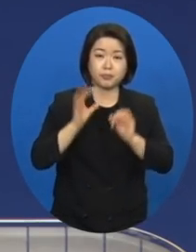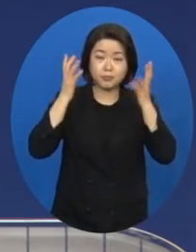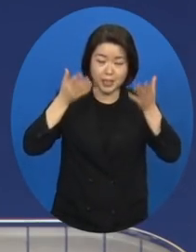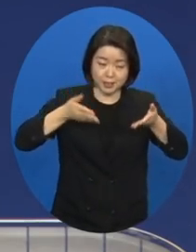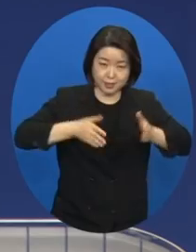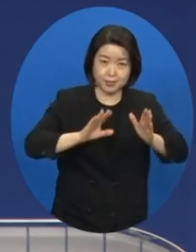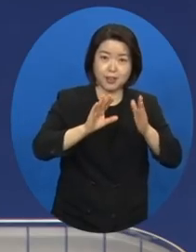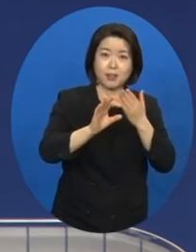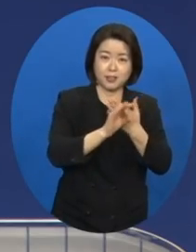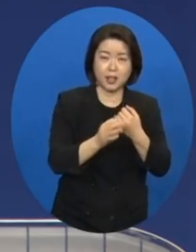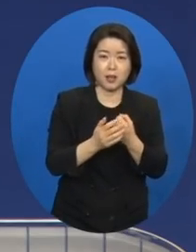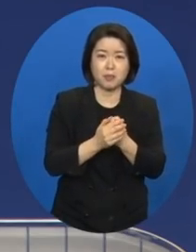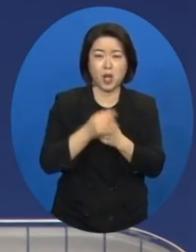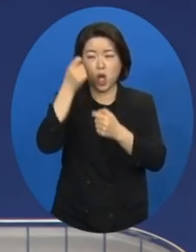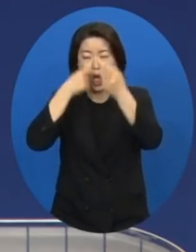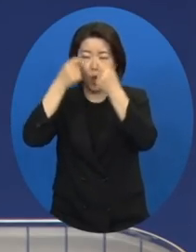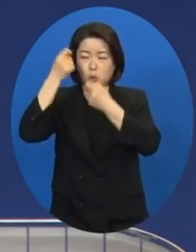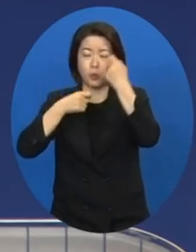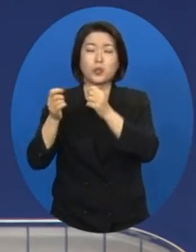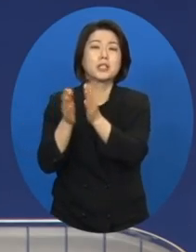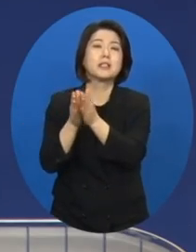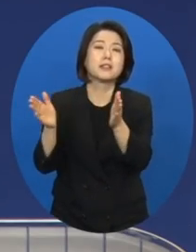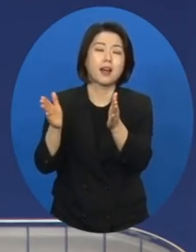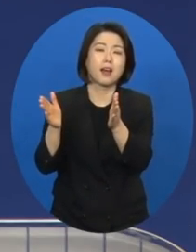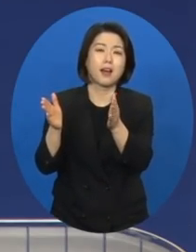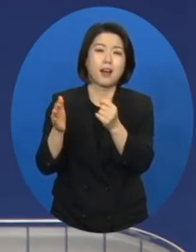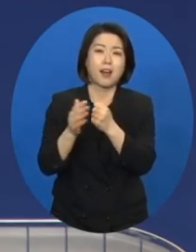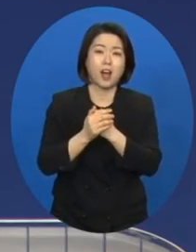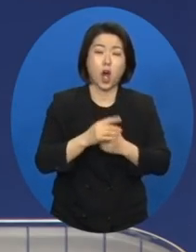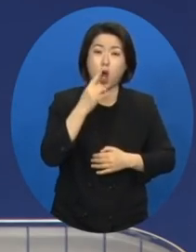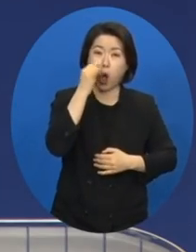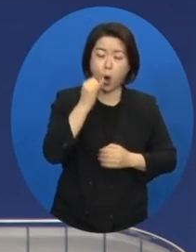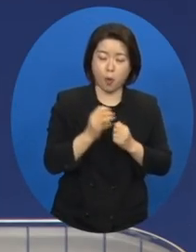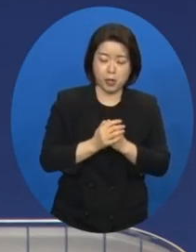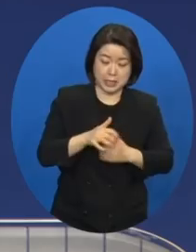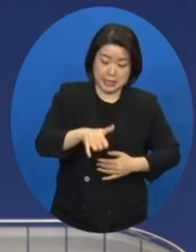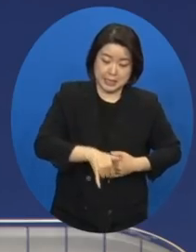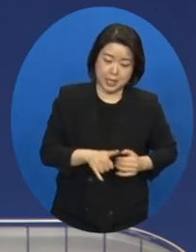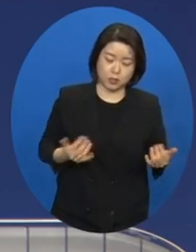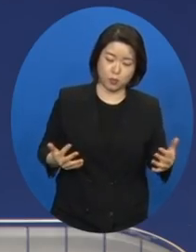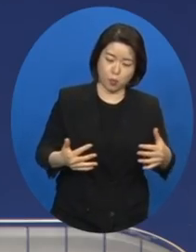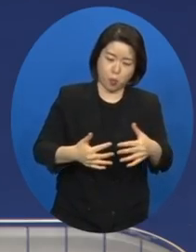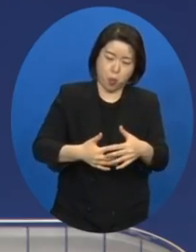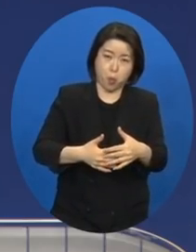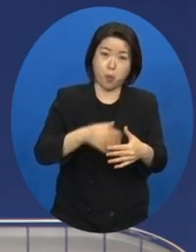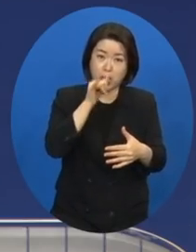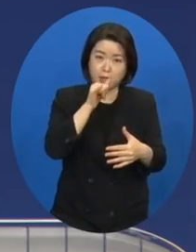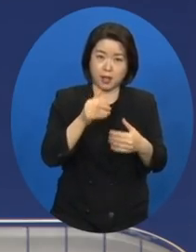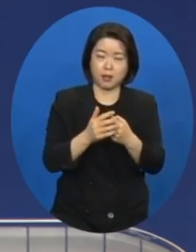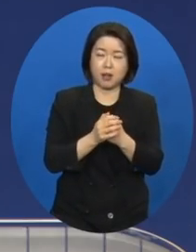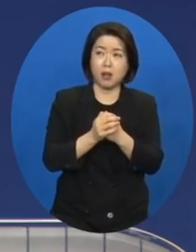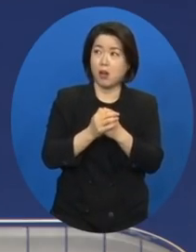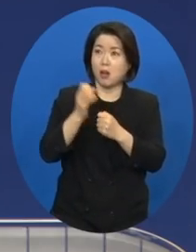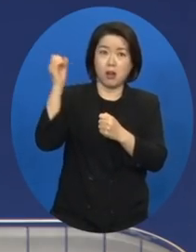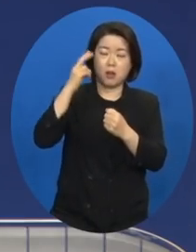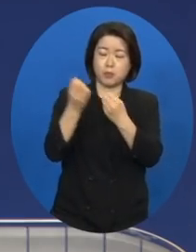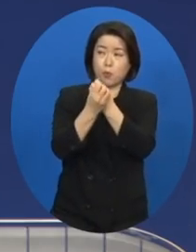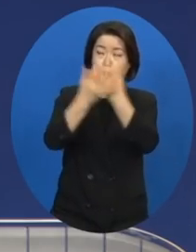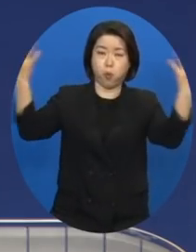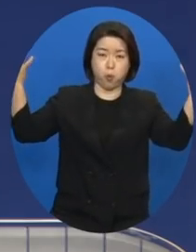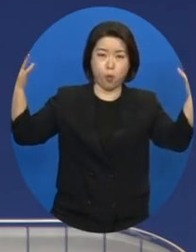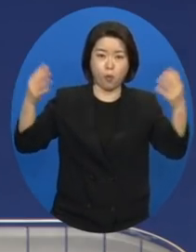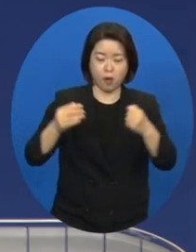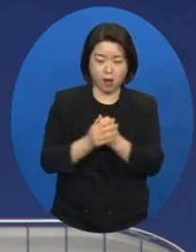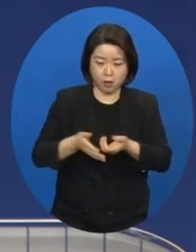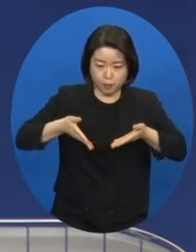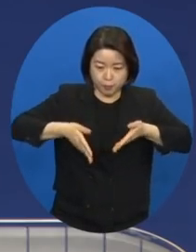태어나면 태어나자마자 울기 시작합니다. 어머니의 그 자궁 속에 있다가 하나님 바깥으로 나오자마자 울기